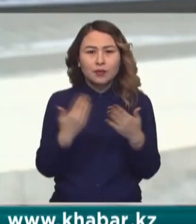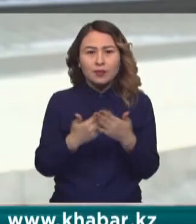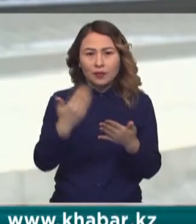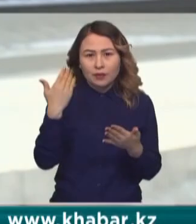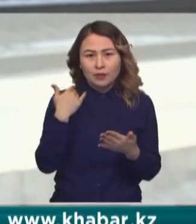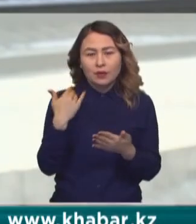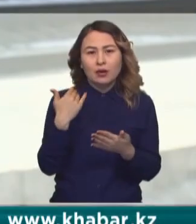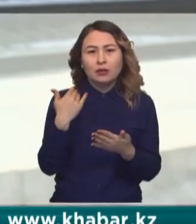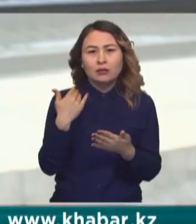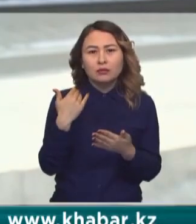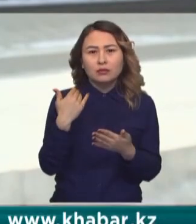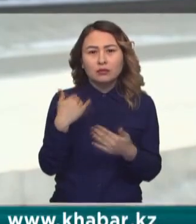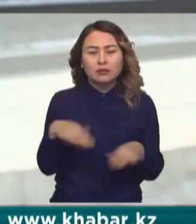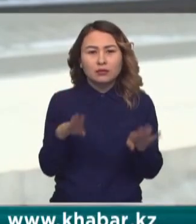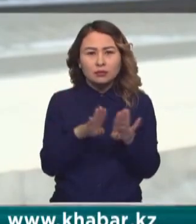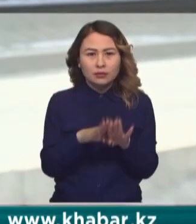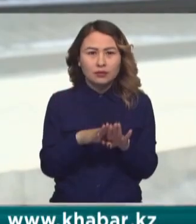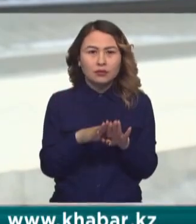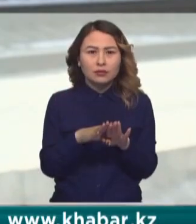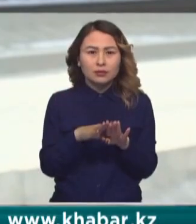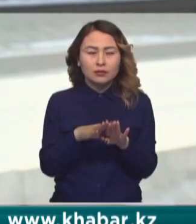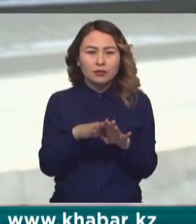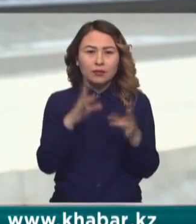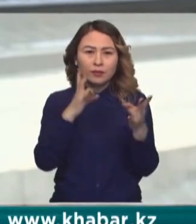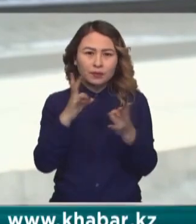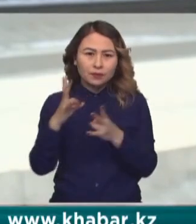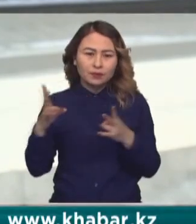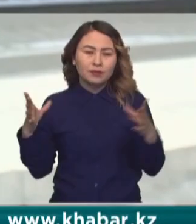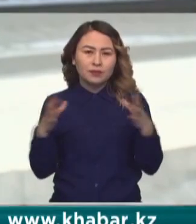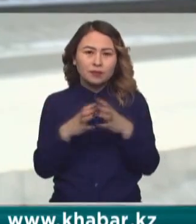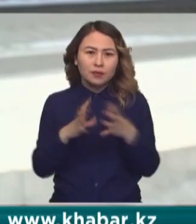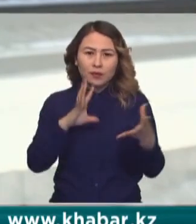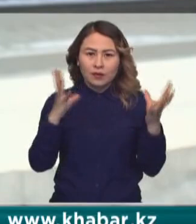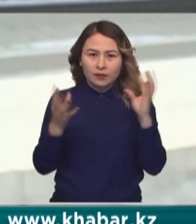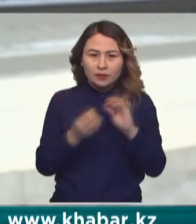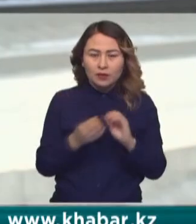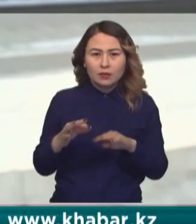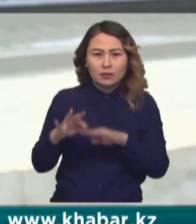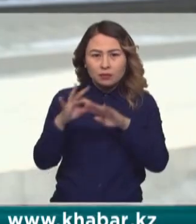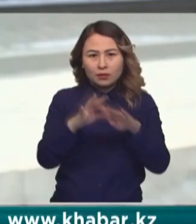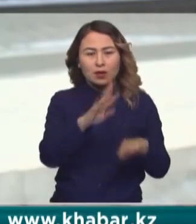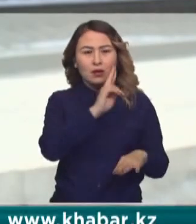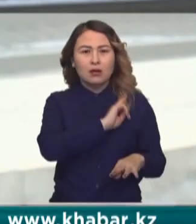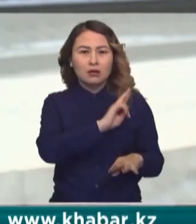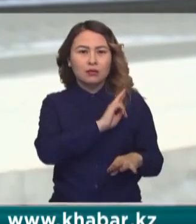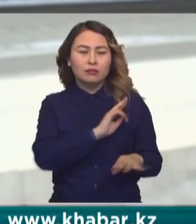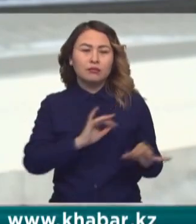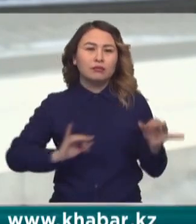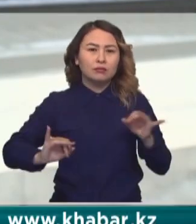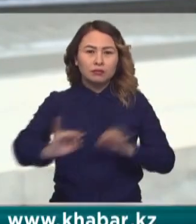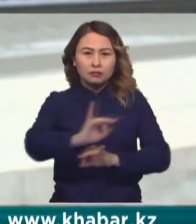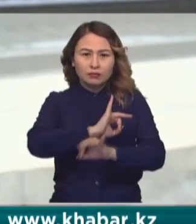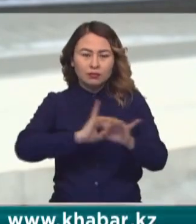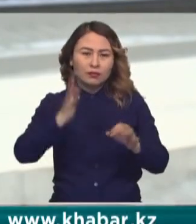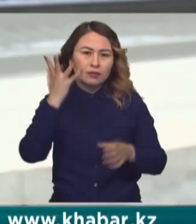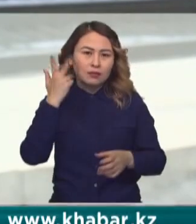барлығы мына тиісті құзырлы мекемелердің барлығын бірге атқаратын жұмыстарын бәрі пысықталып, және де